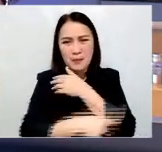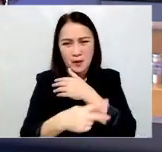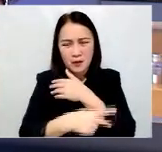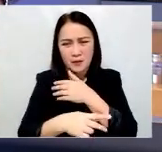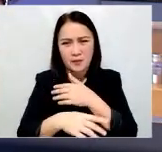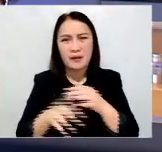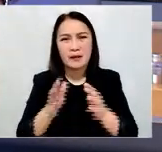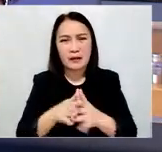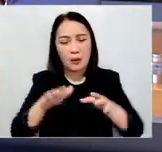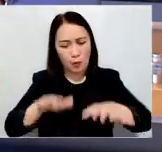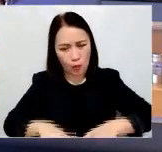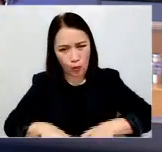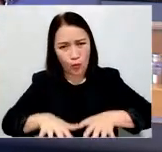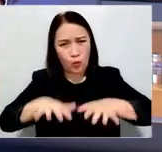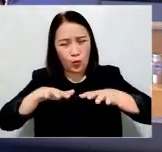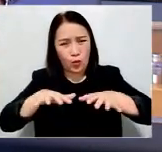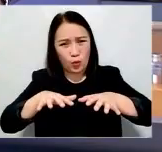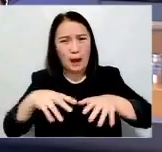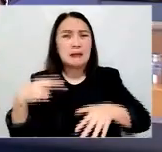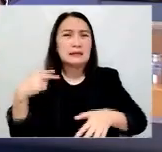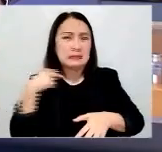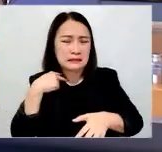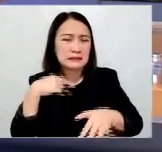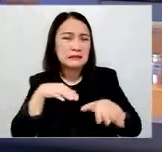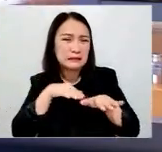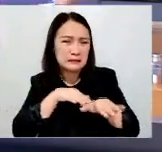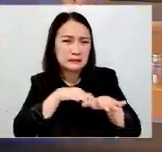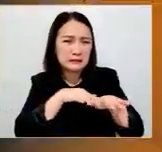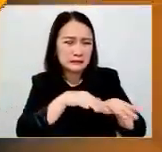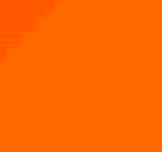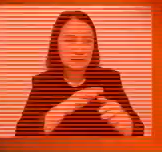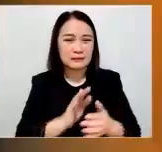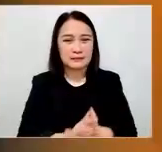na traffic. Nasa frontline ng balitang yan, si Justine Punsala.